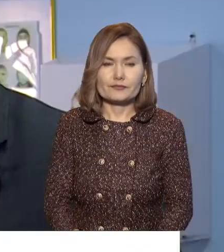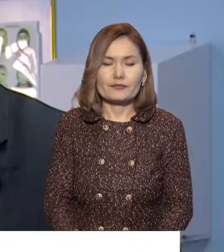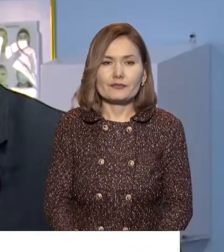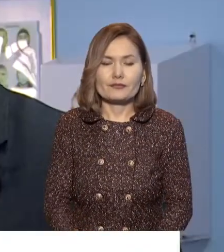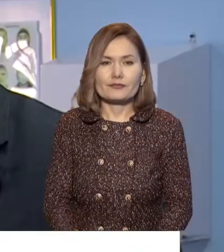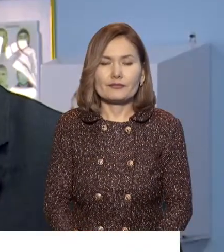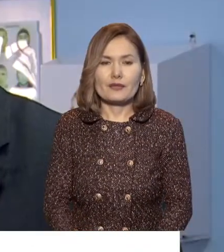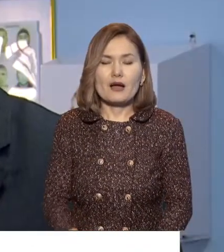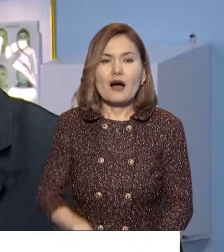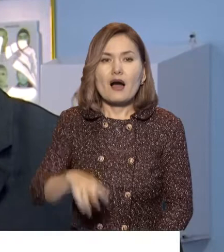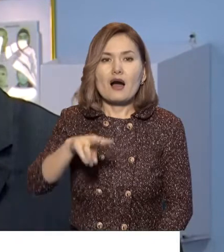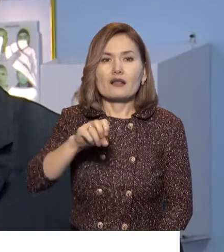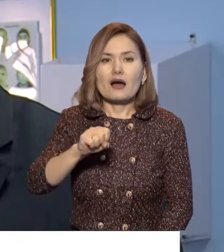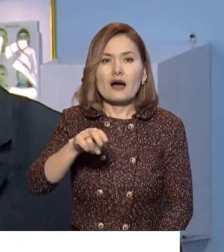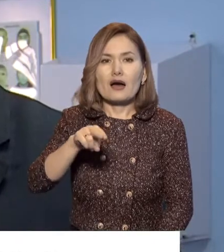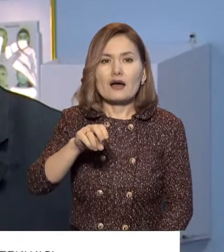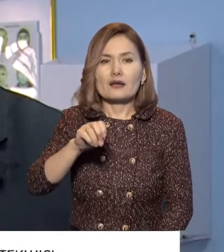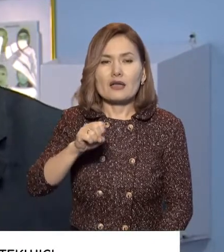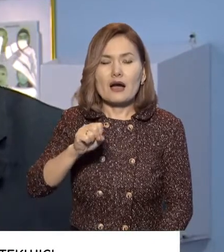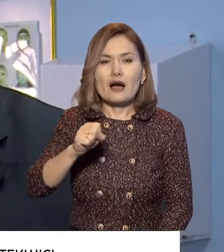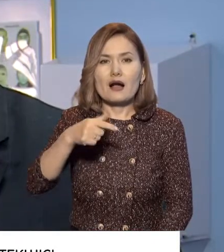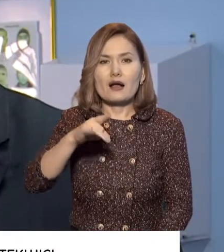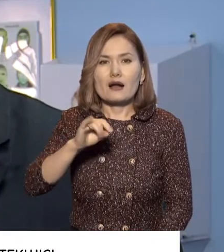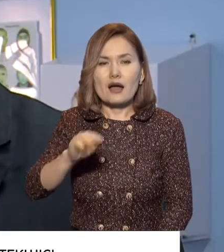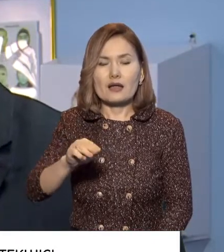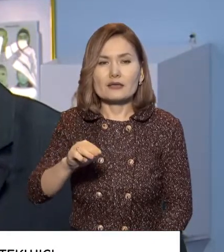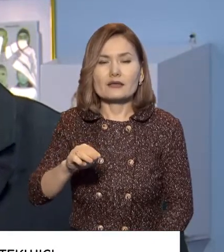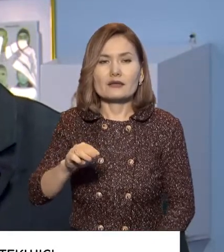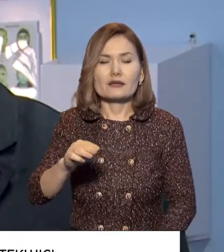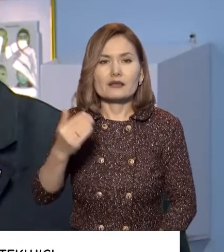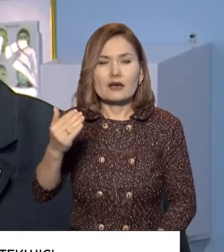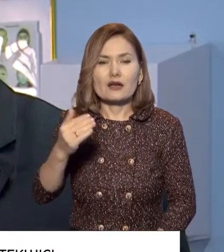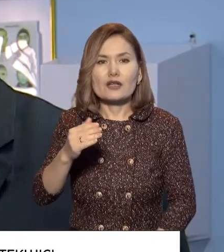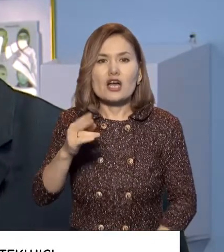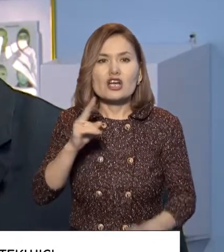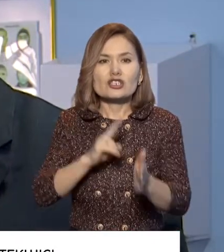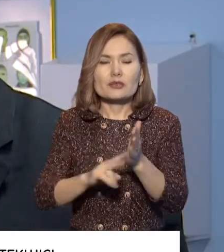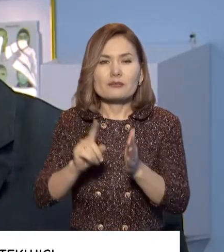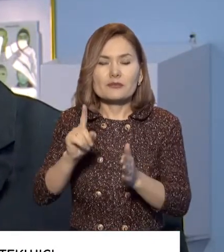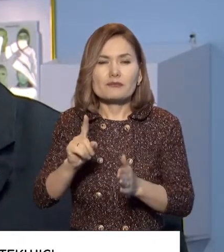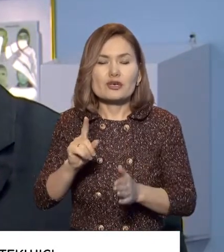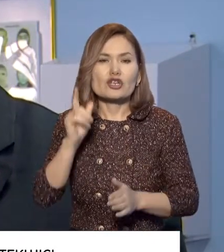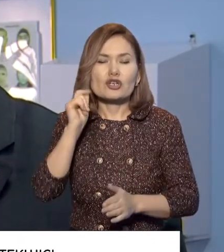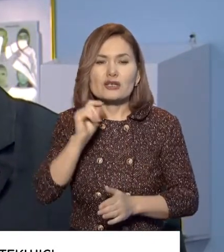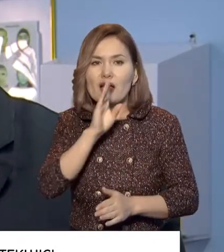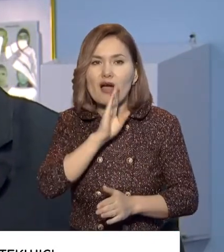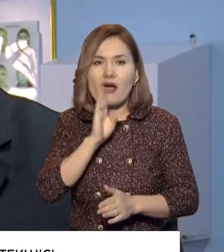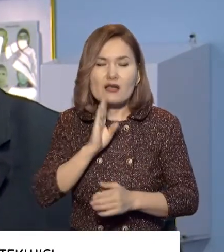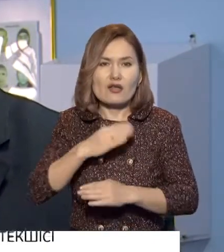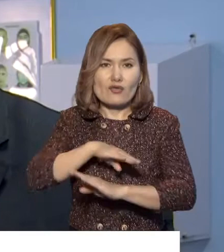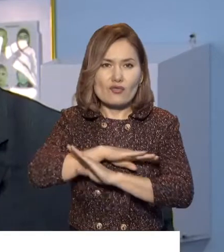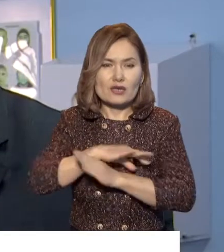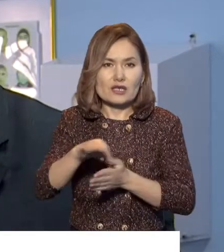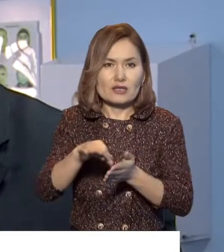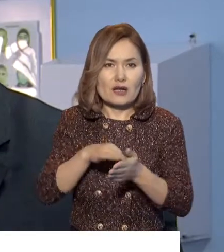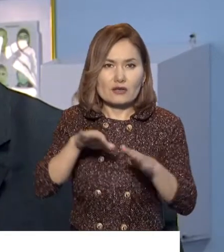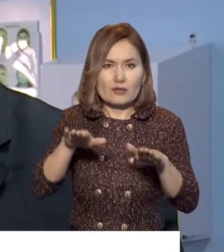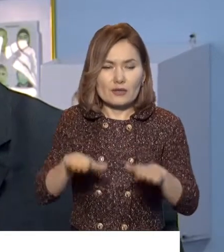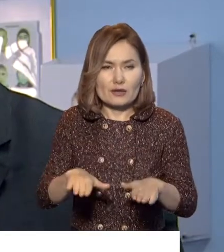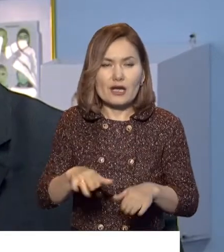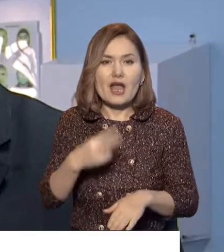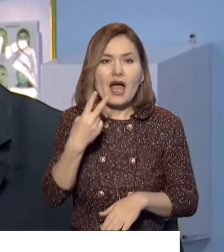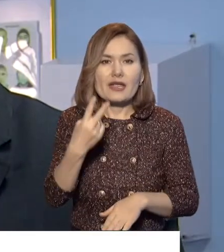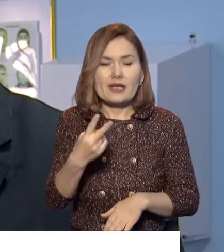Салдарынан Лада Гранта автокөлігінің жолаушысы 71 жастағы әйел адам оқиға орында көз жұмды, және